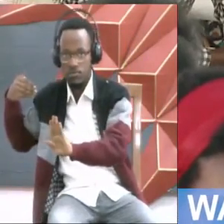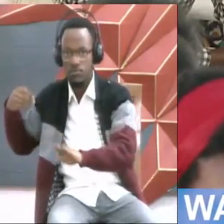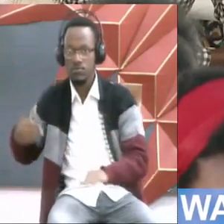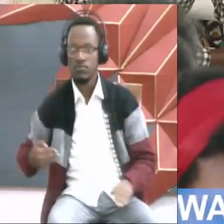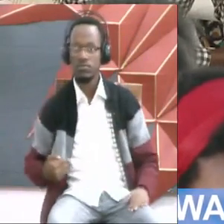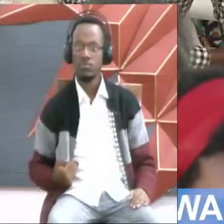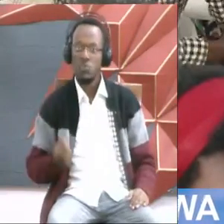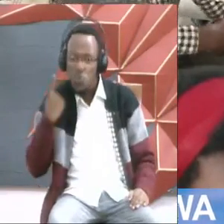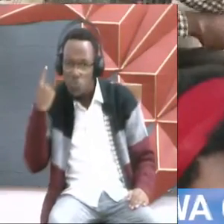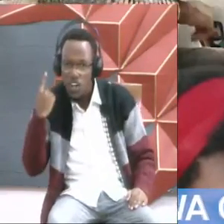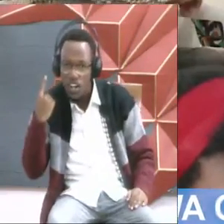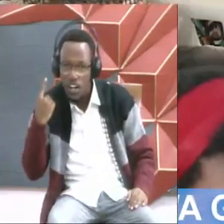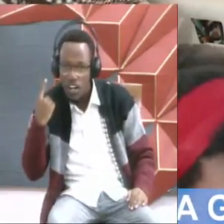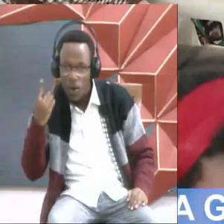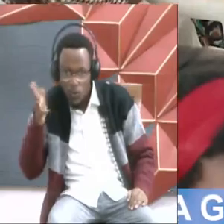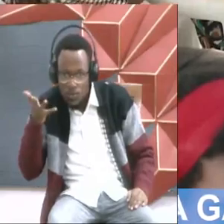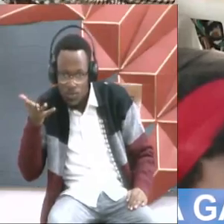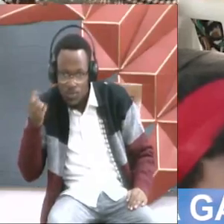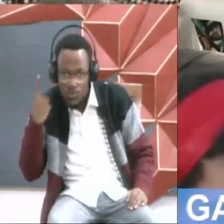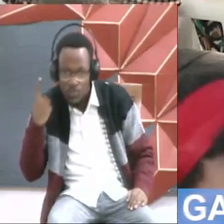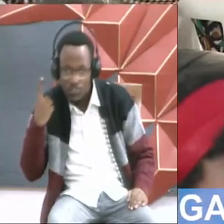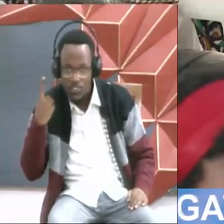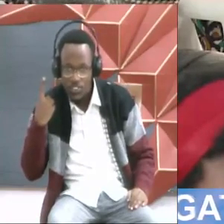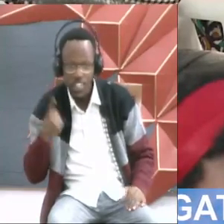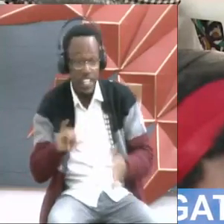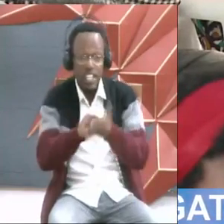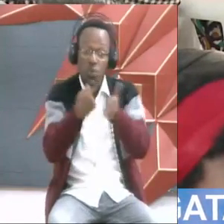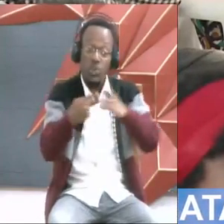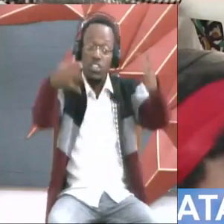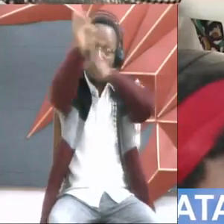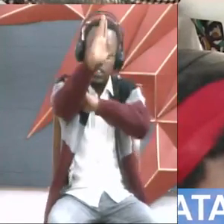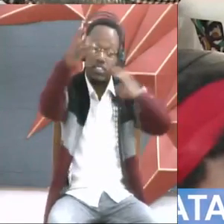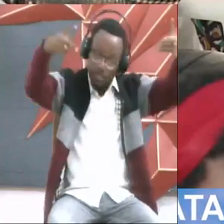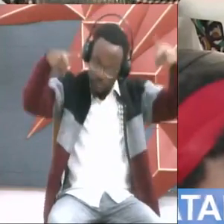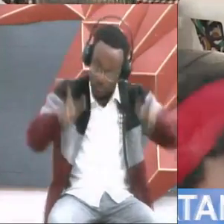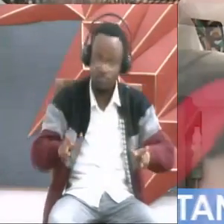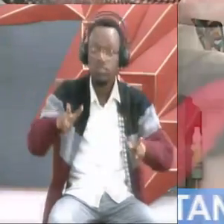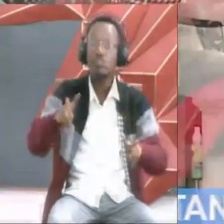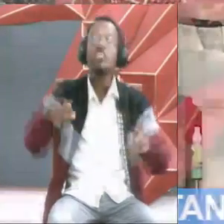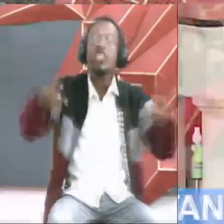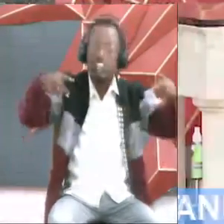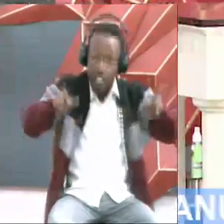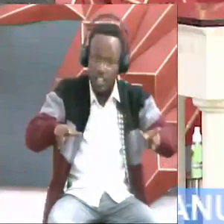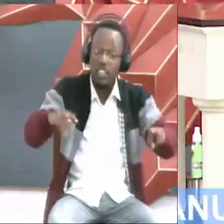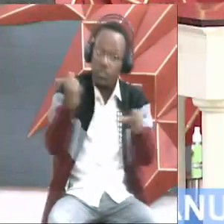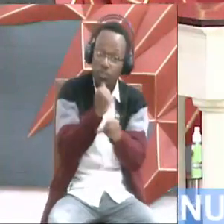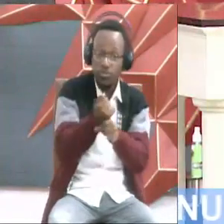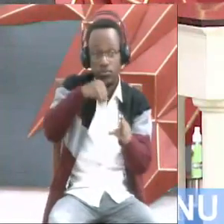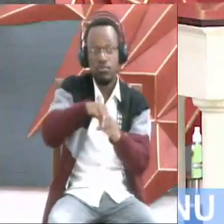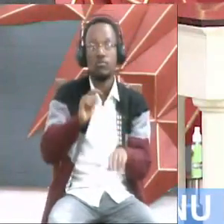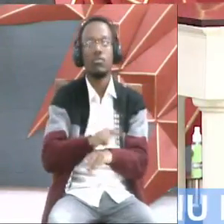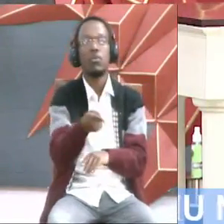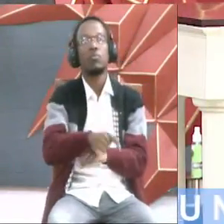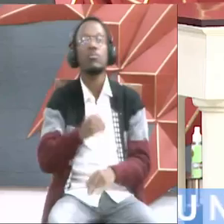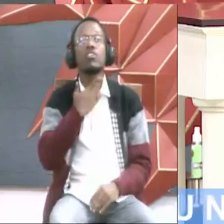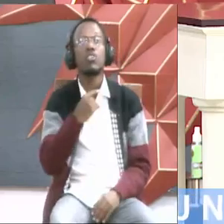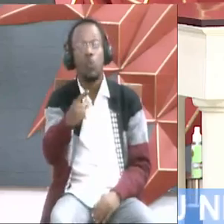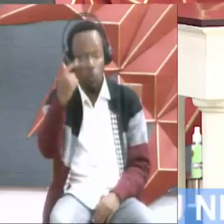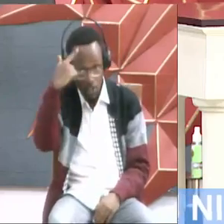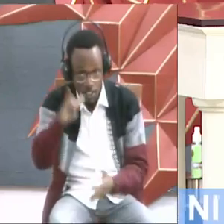abibutse. Ibyo ni byo Imana yakoze mu gihe cyacu. Shaka ko abafurere bamenya ko tutari mu